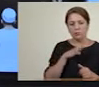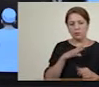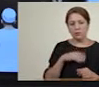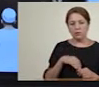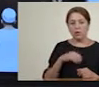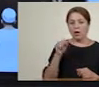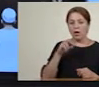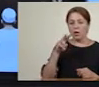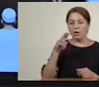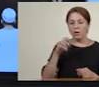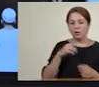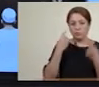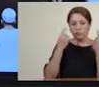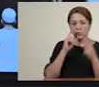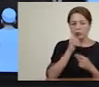Allomamiz